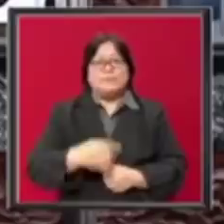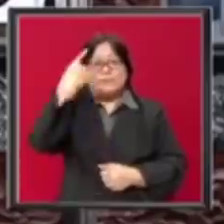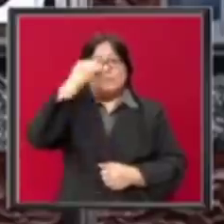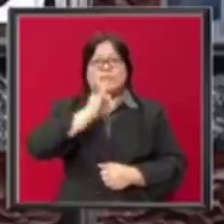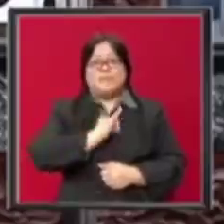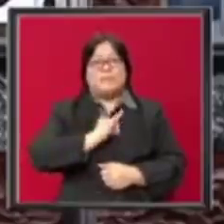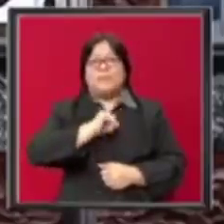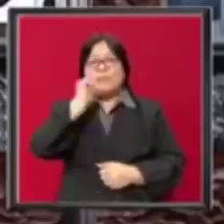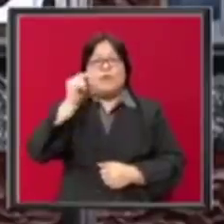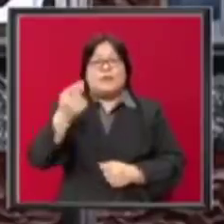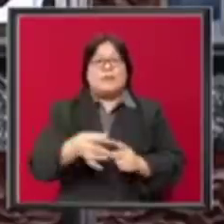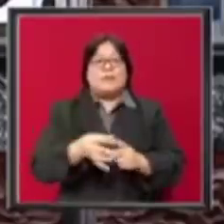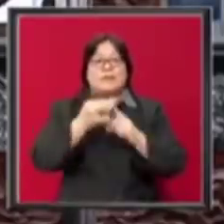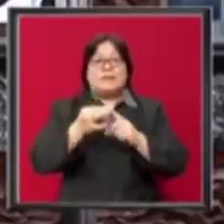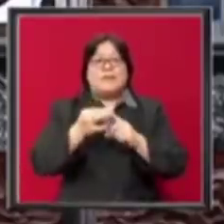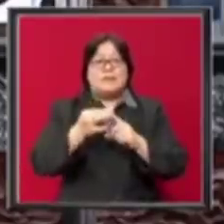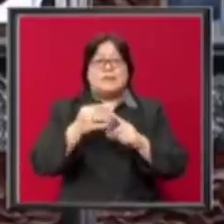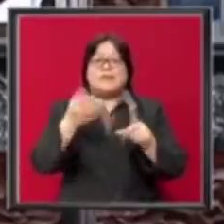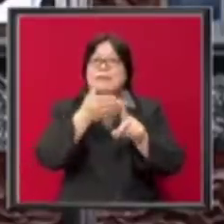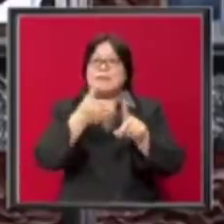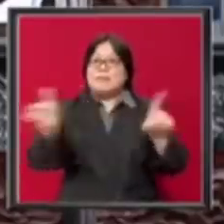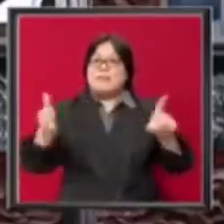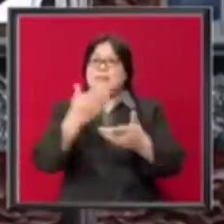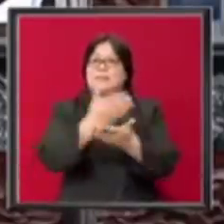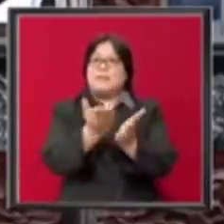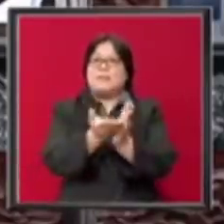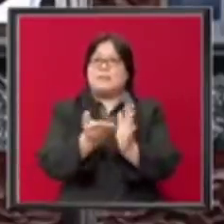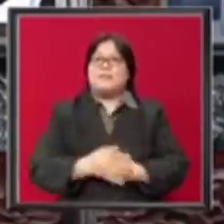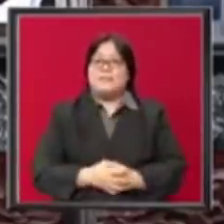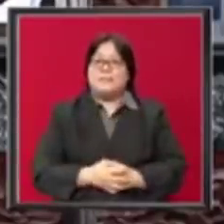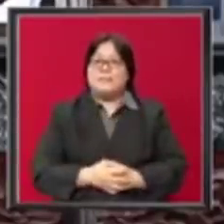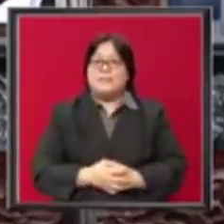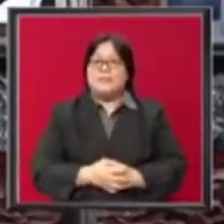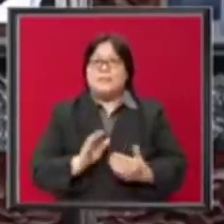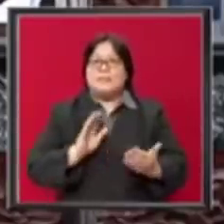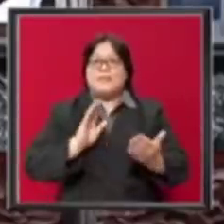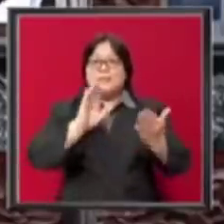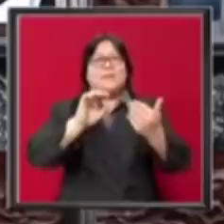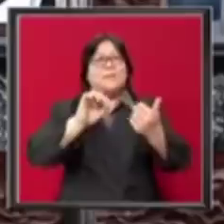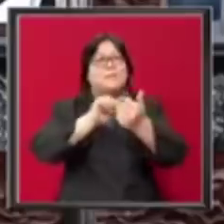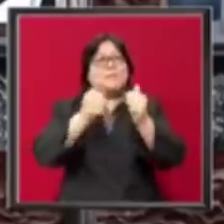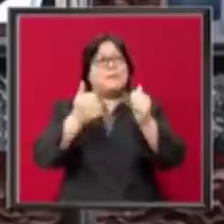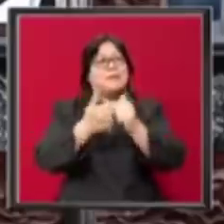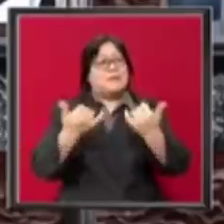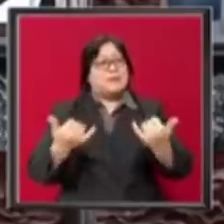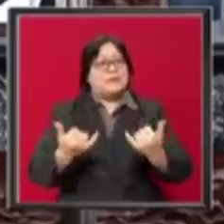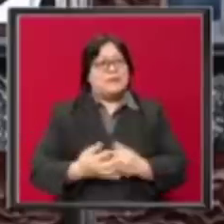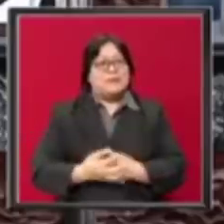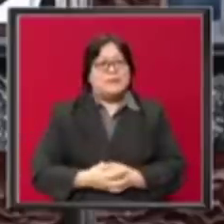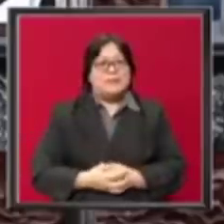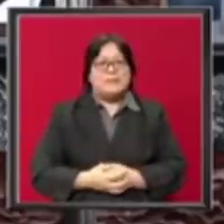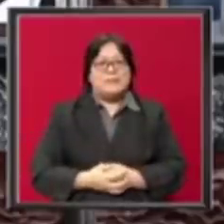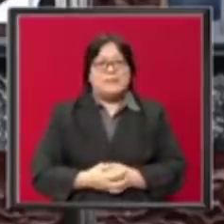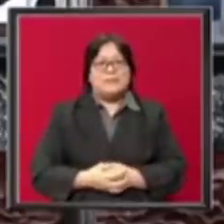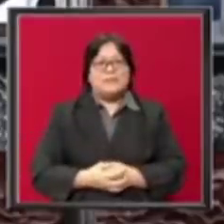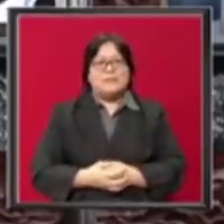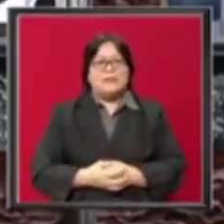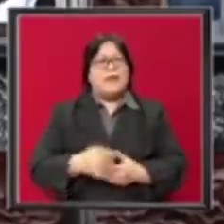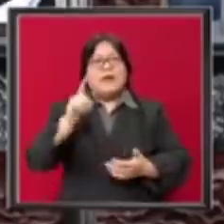Bagi saya bukan saja ordinary, misleading budget menghadapi masalah yang extraordinary.